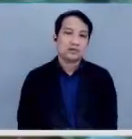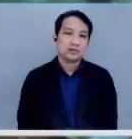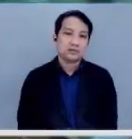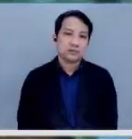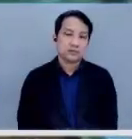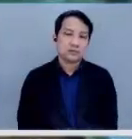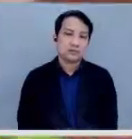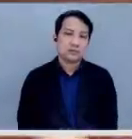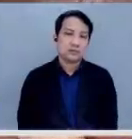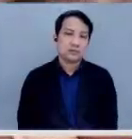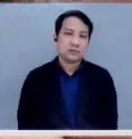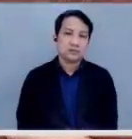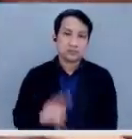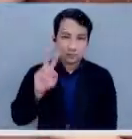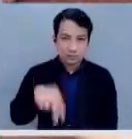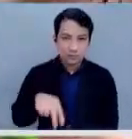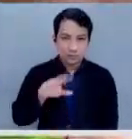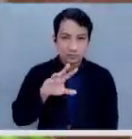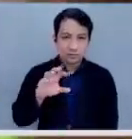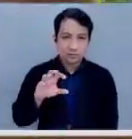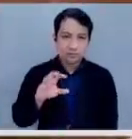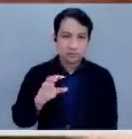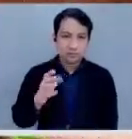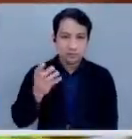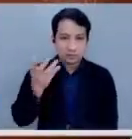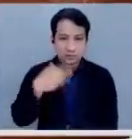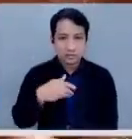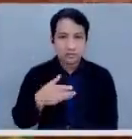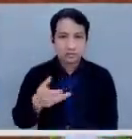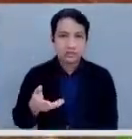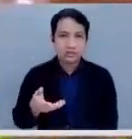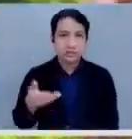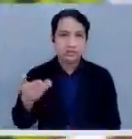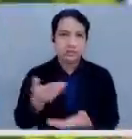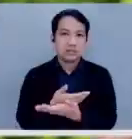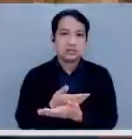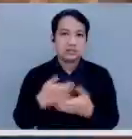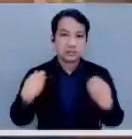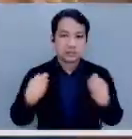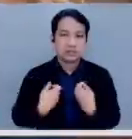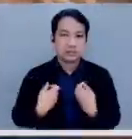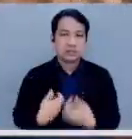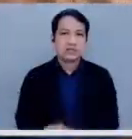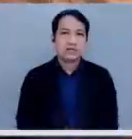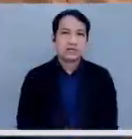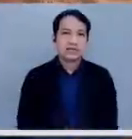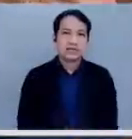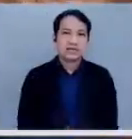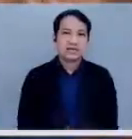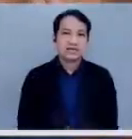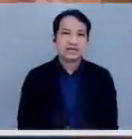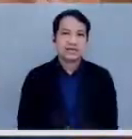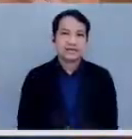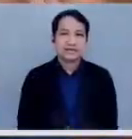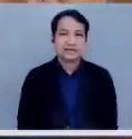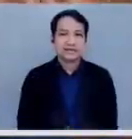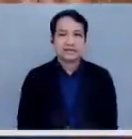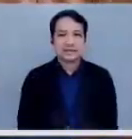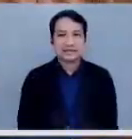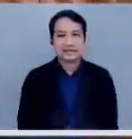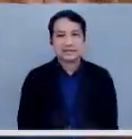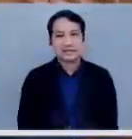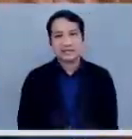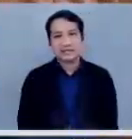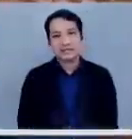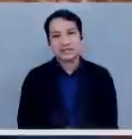opo. 2,500? Nice! Parang ano, bagay yan sa jacket ko ngayon, ha? 2,500! Tawagan nyo na si Martin! Saan kayo